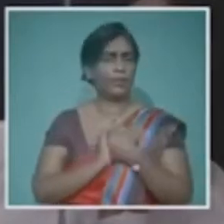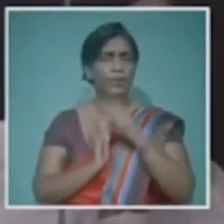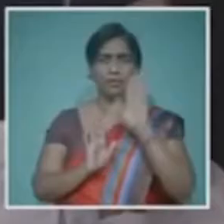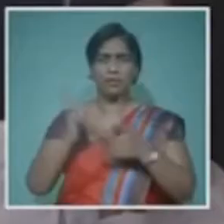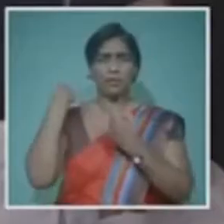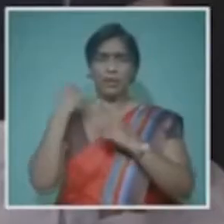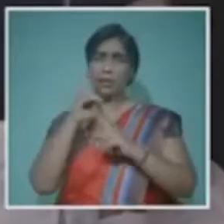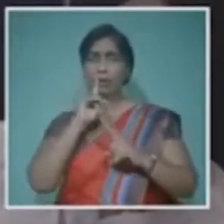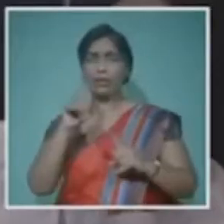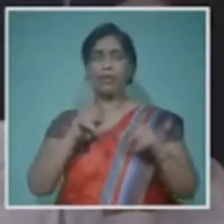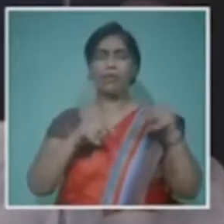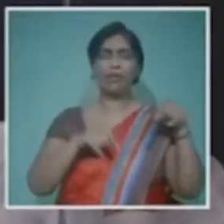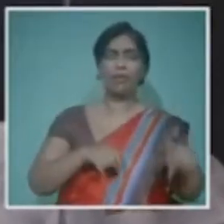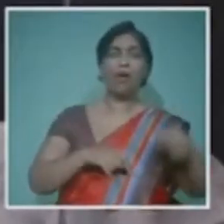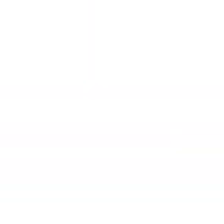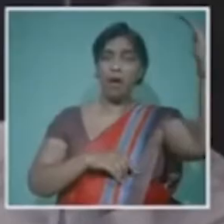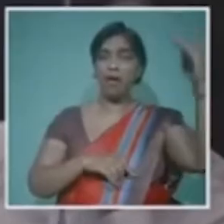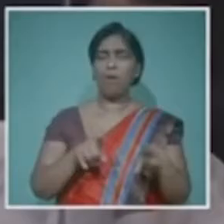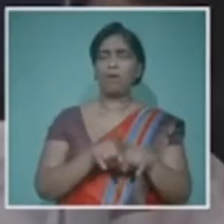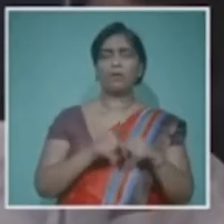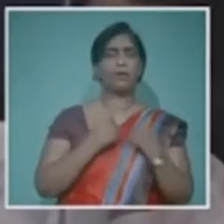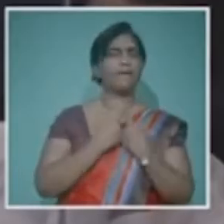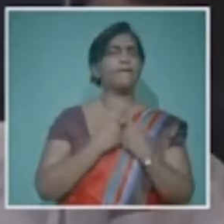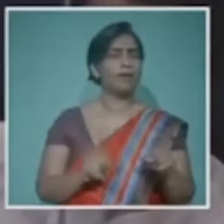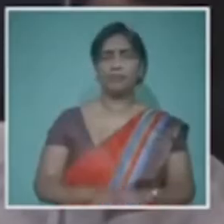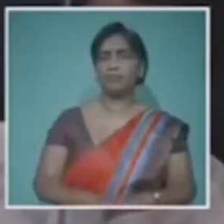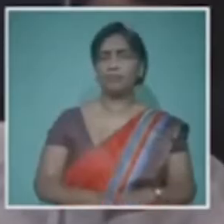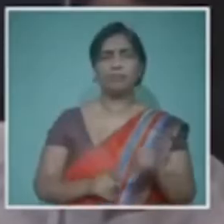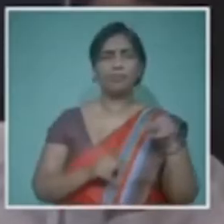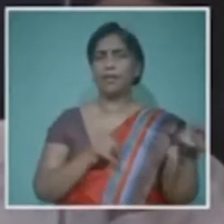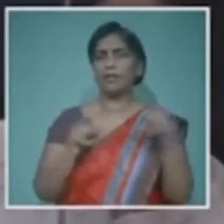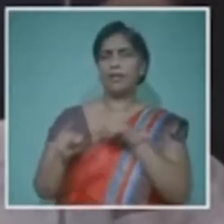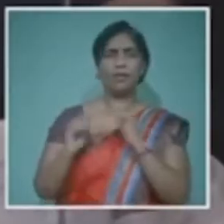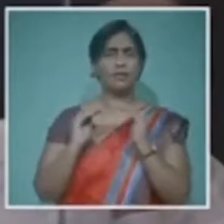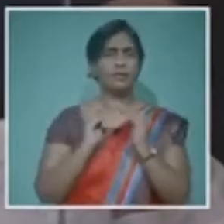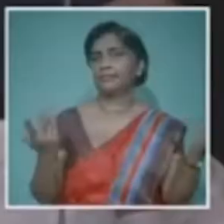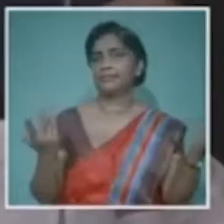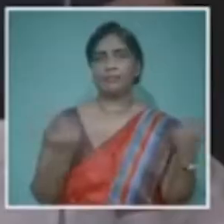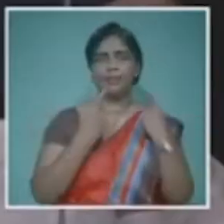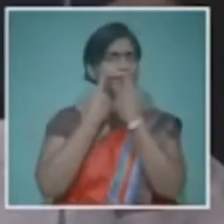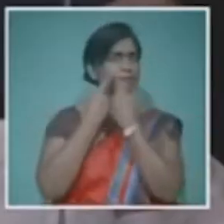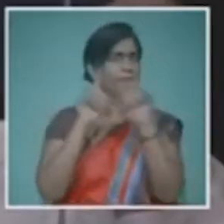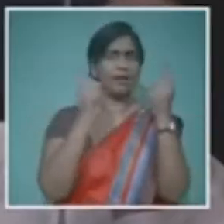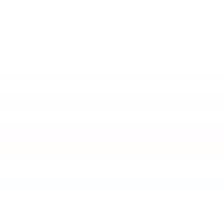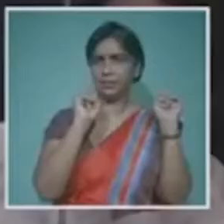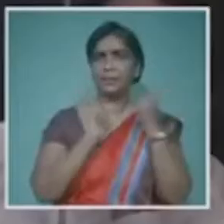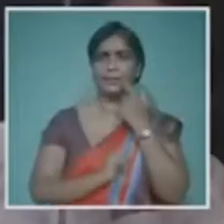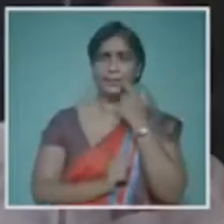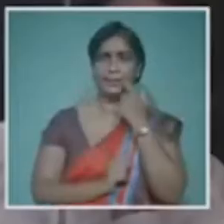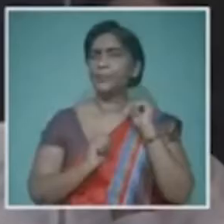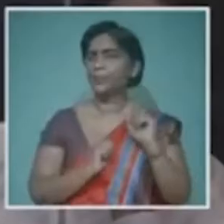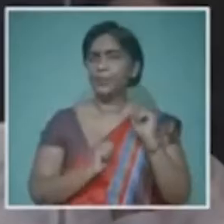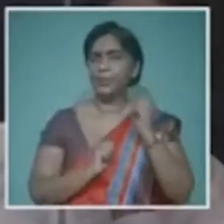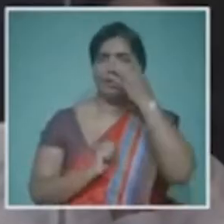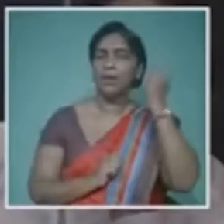ආගමනේ තියන්නේ අහසයි පොළොවයි වගේ වෙනසක්. කිසිසේක් එක අනෙකට සම්බන්ධ කරන්න කාටවත් හැකියාවක් නැහැ. මොකද්ද